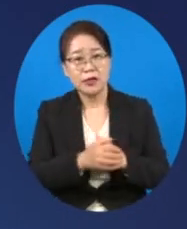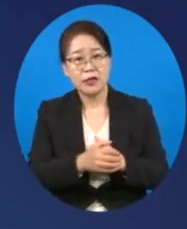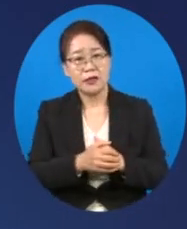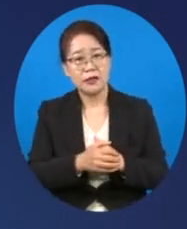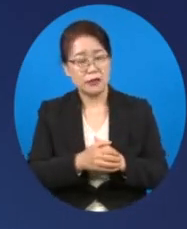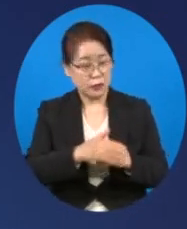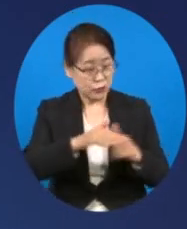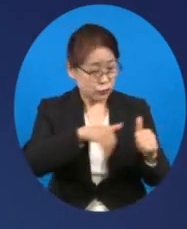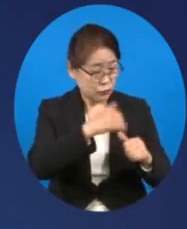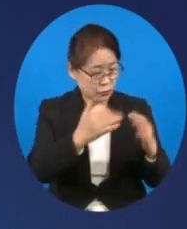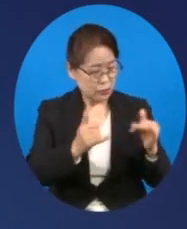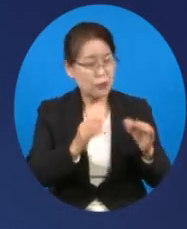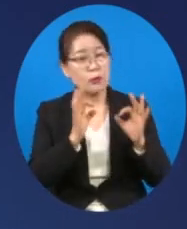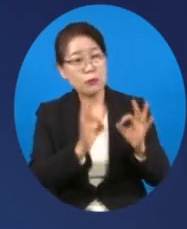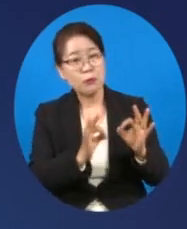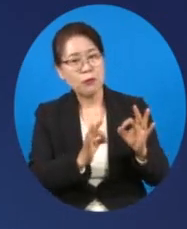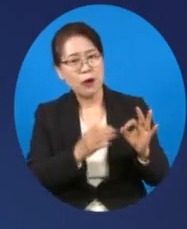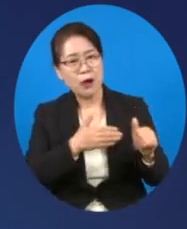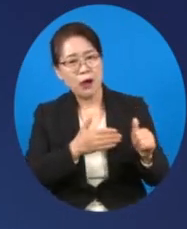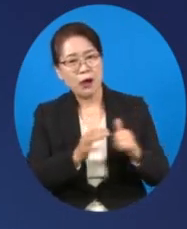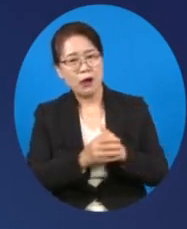우리들 주변에 보세요 잘못된